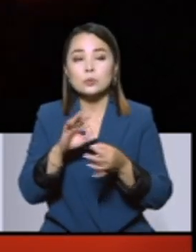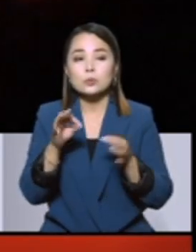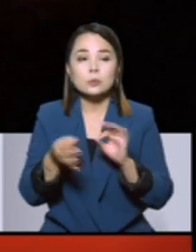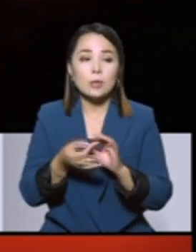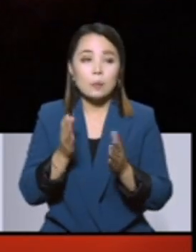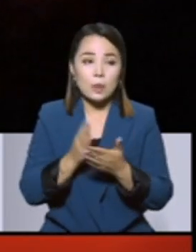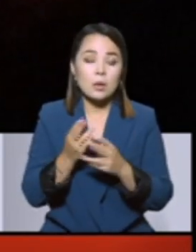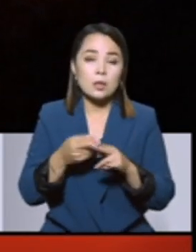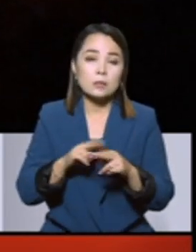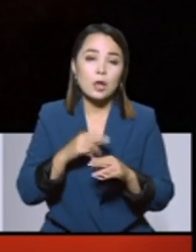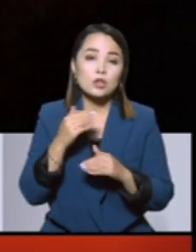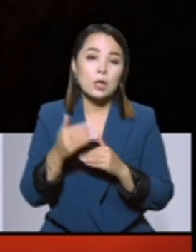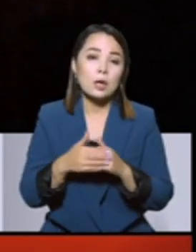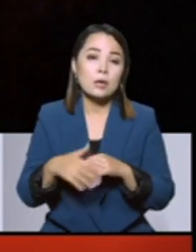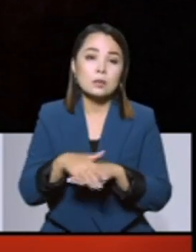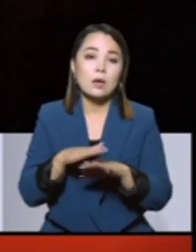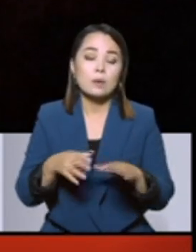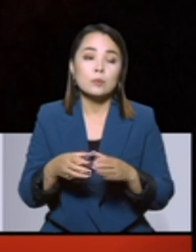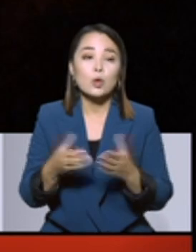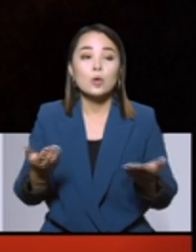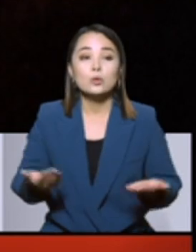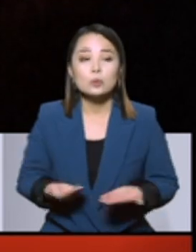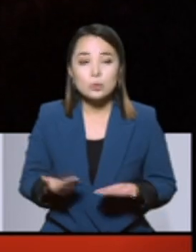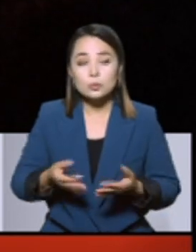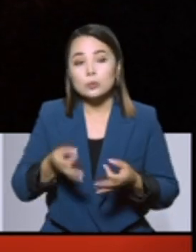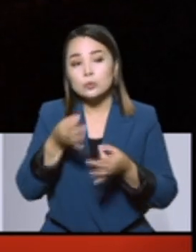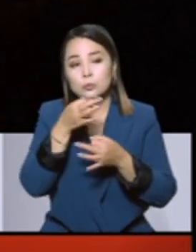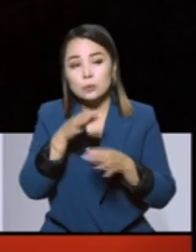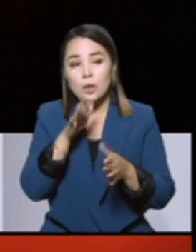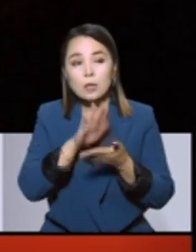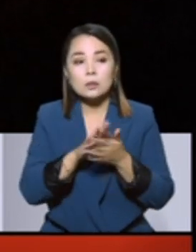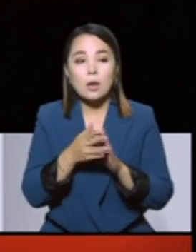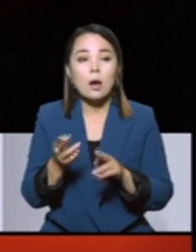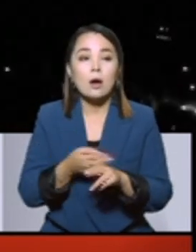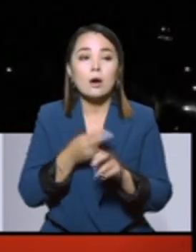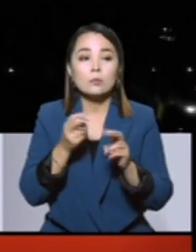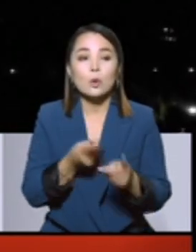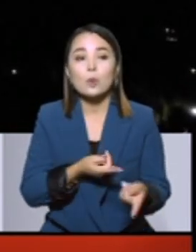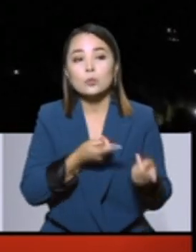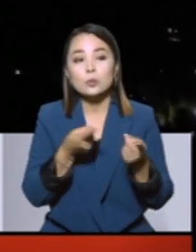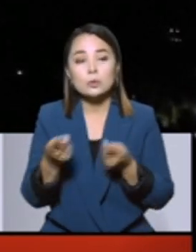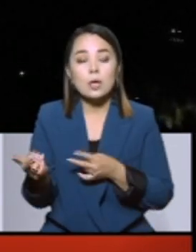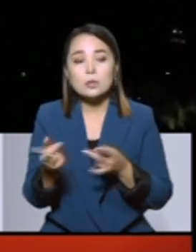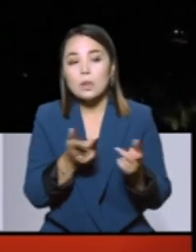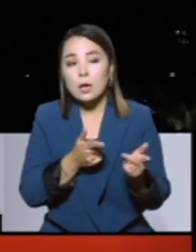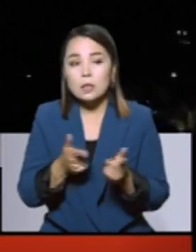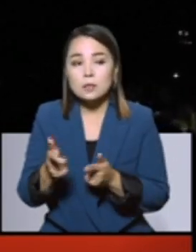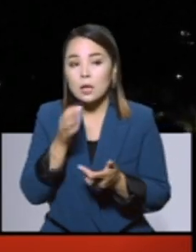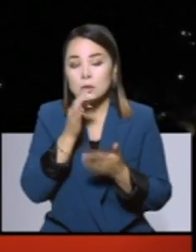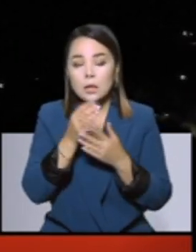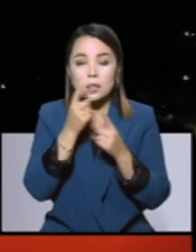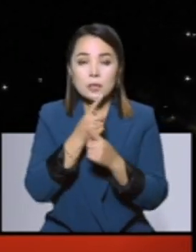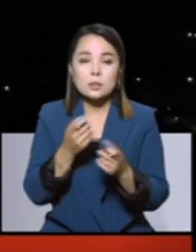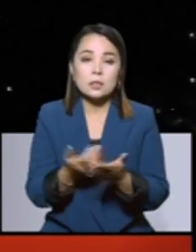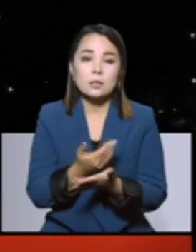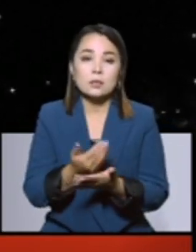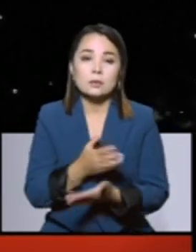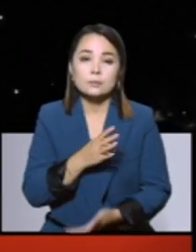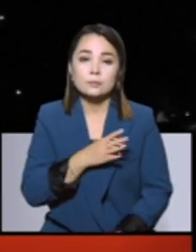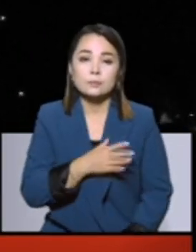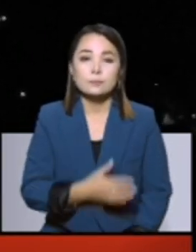отыр. Жақын маңдағы елді мекен тұрғындарына да кез келген уақытта қауіпсіз жерге көшуге дайын болу туралы ескерілді.